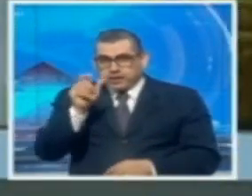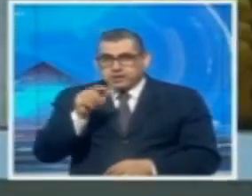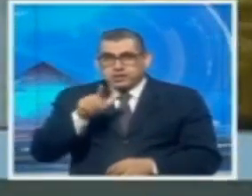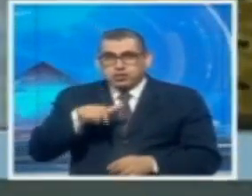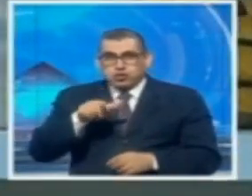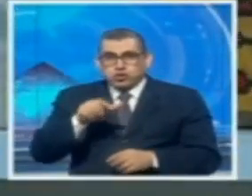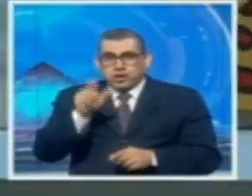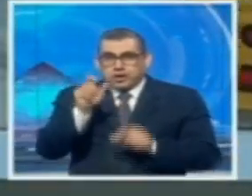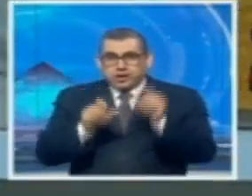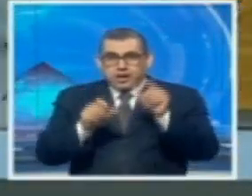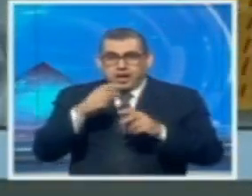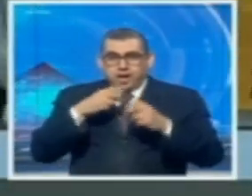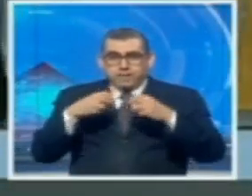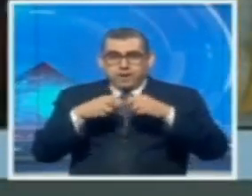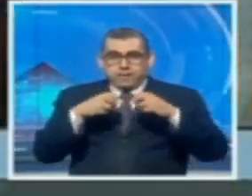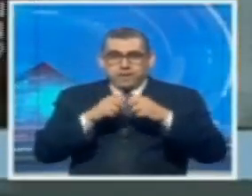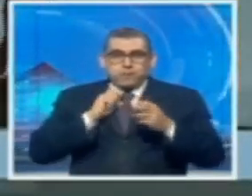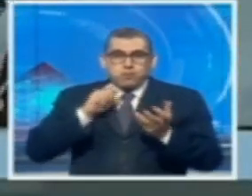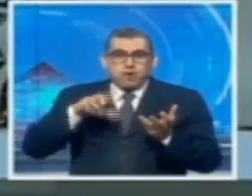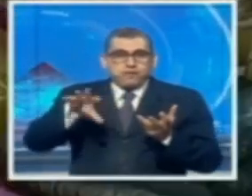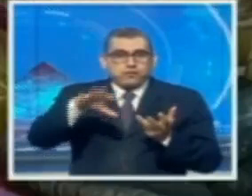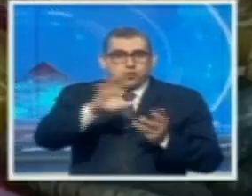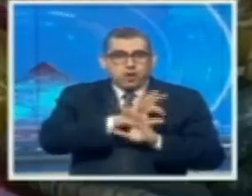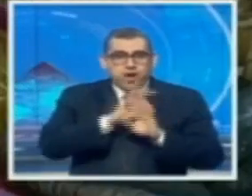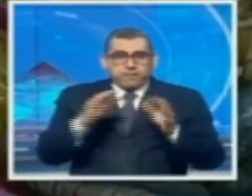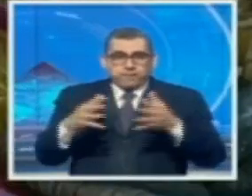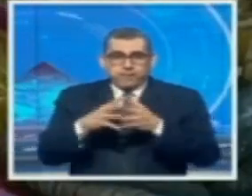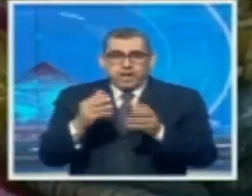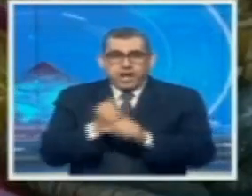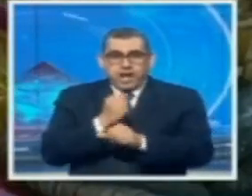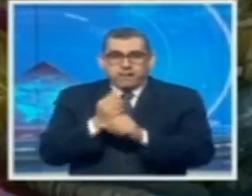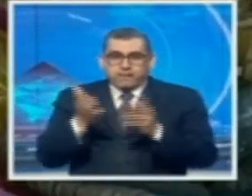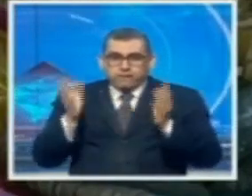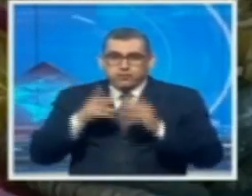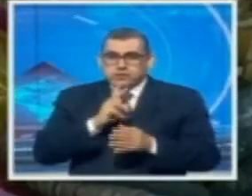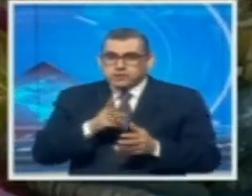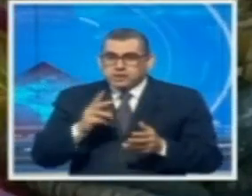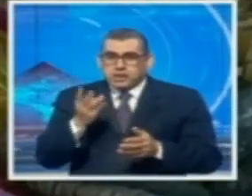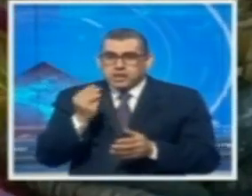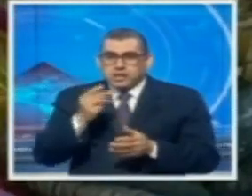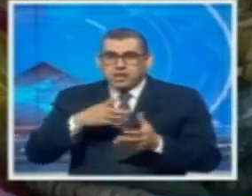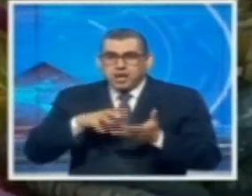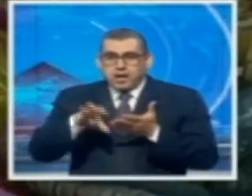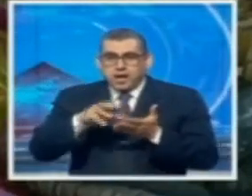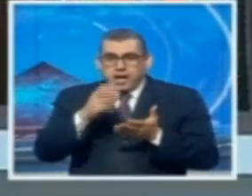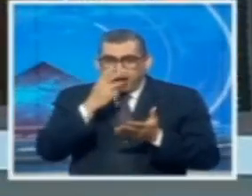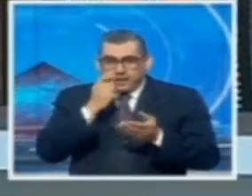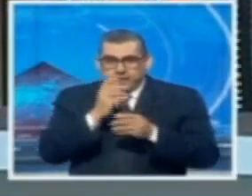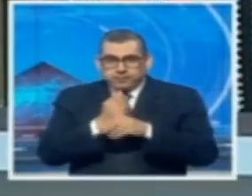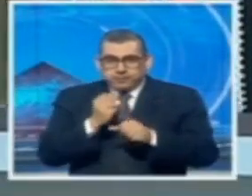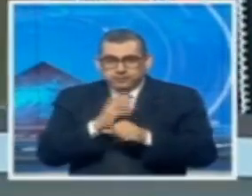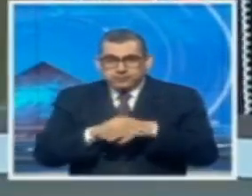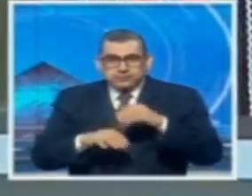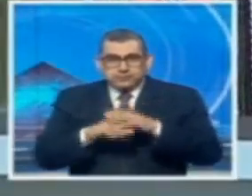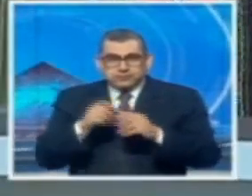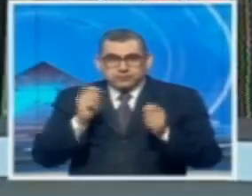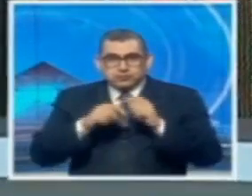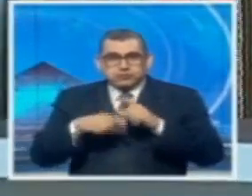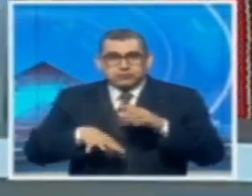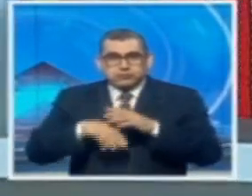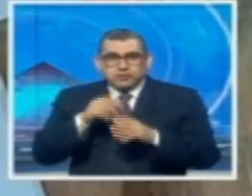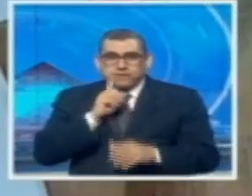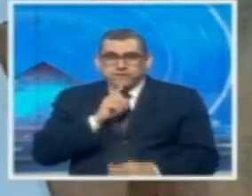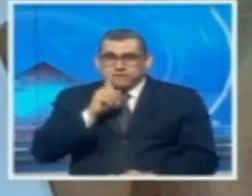1116 عارضا من مختلف المحافظات يعملون في اكثر من 30 قطاعا تراثيا تتضمن منتجات